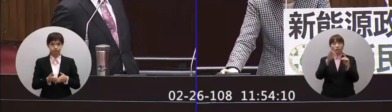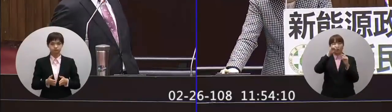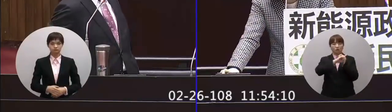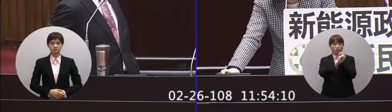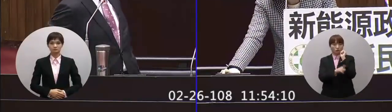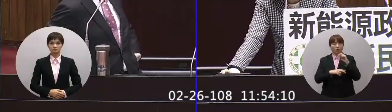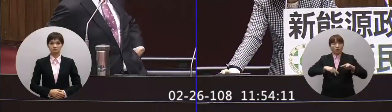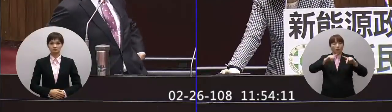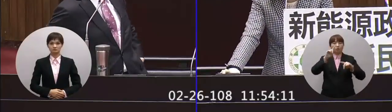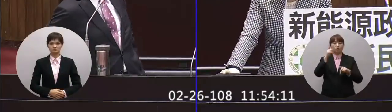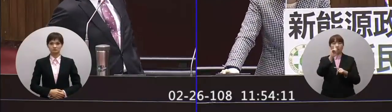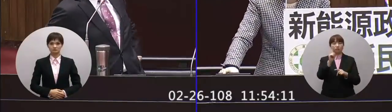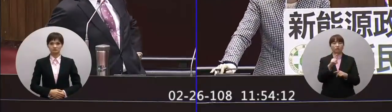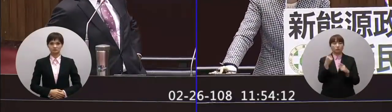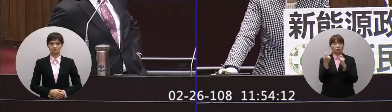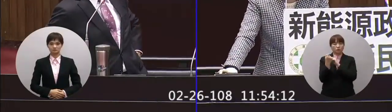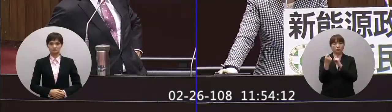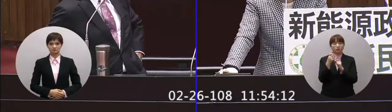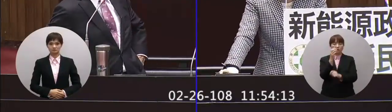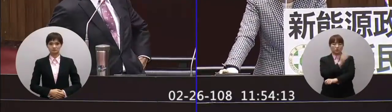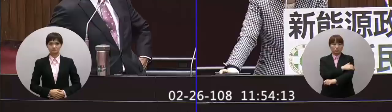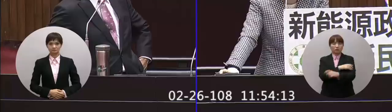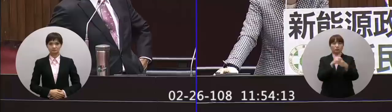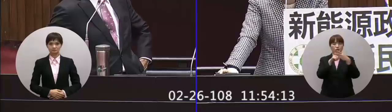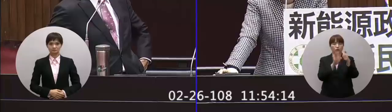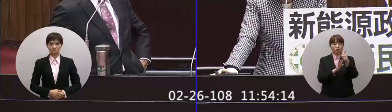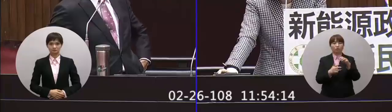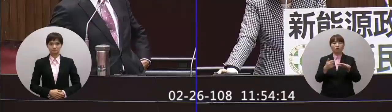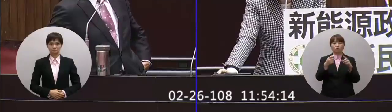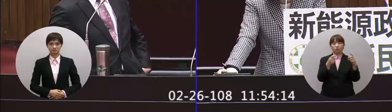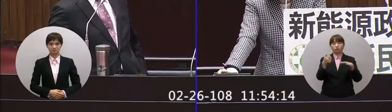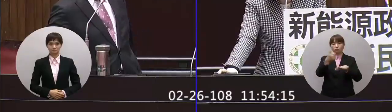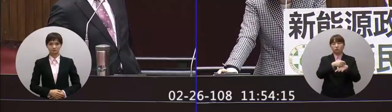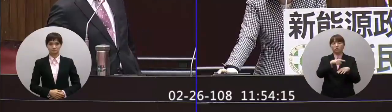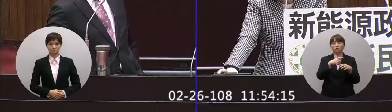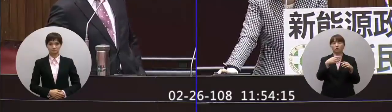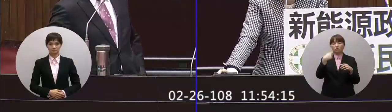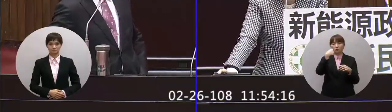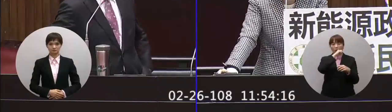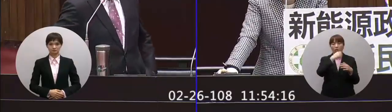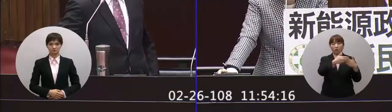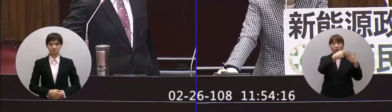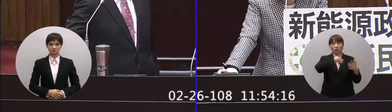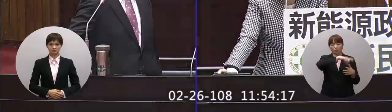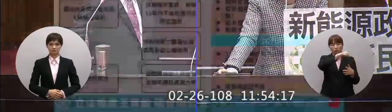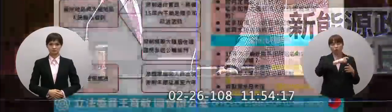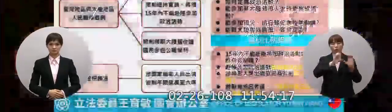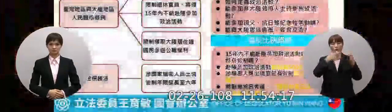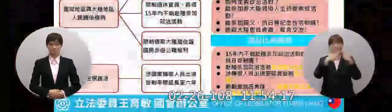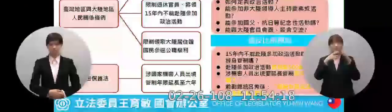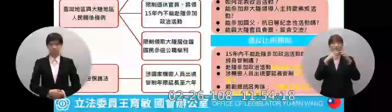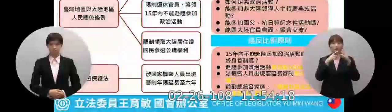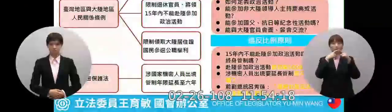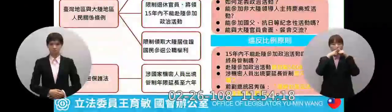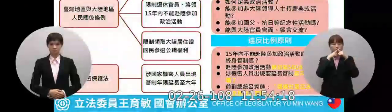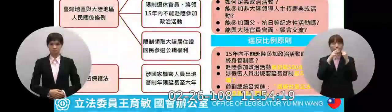修法要怎么修哦。最近这个陈明通主委自己已经自动上来了，在我们两岸人民关系条例跟国家机密保